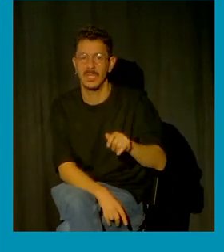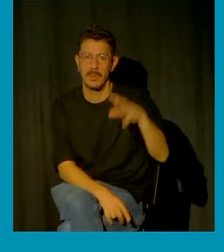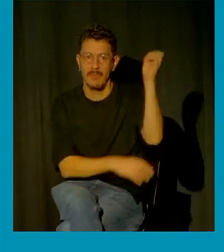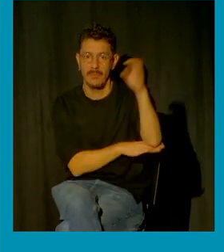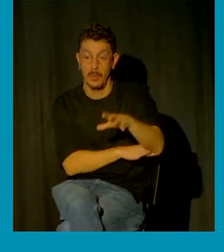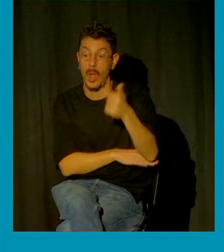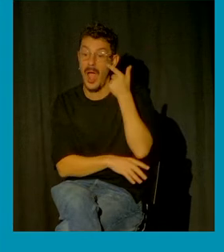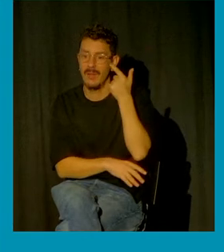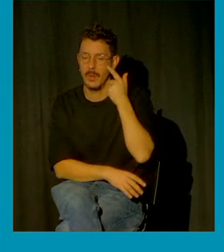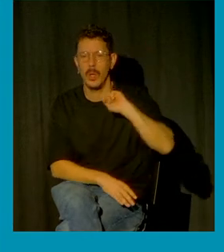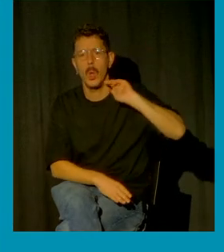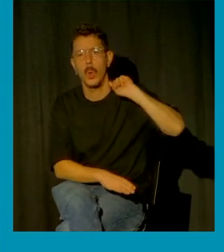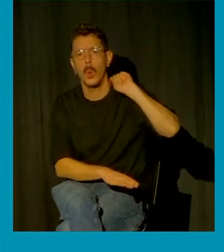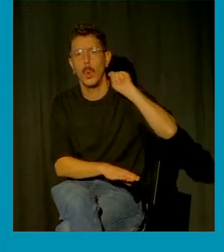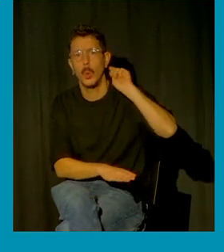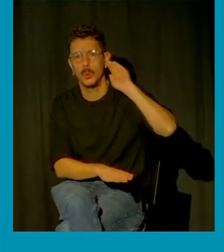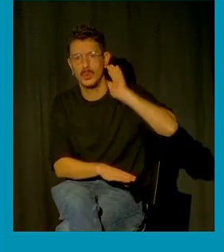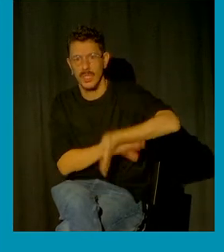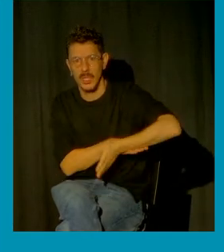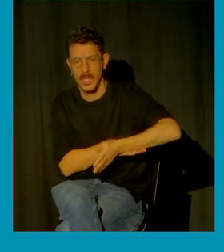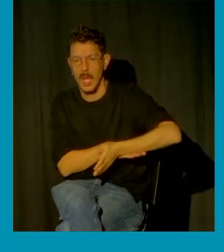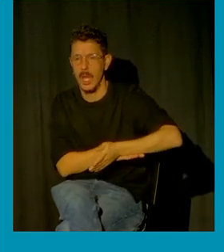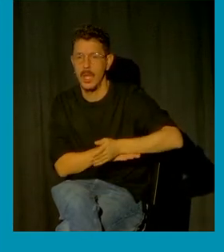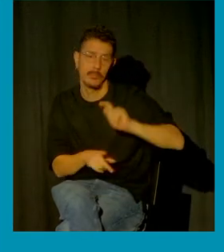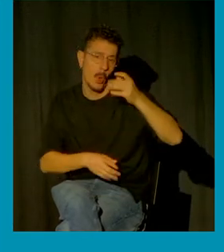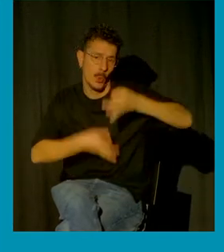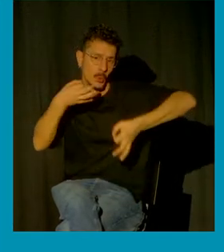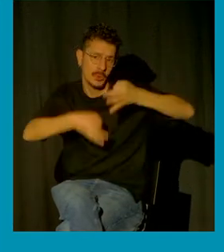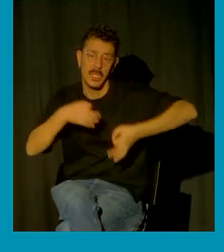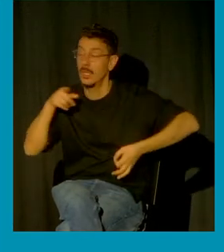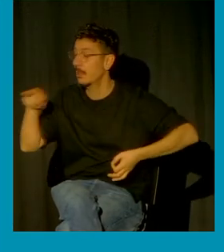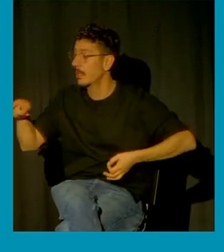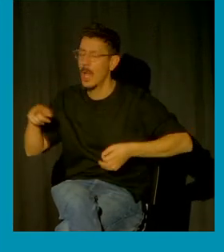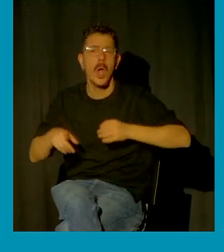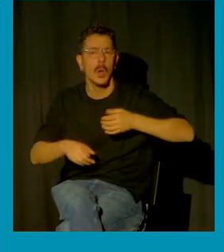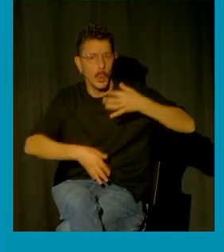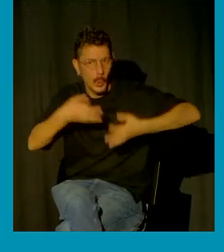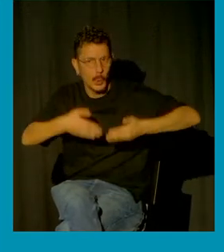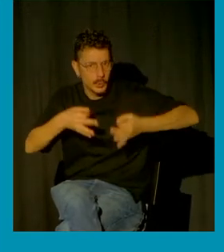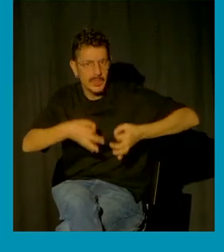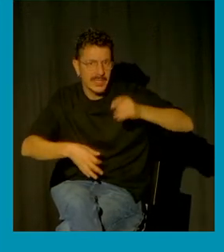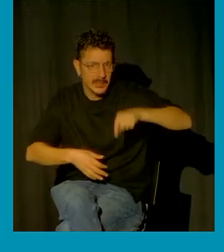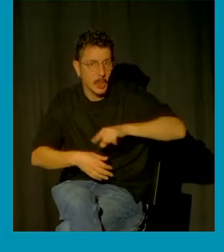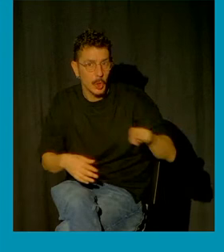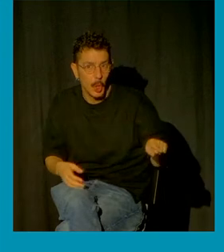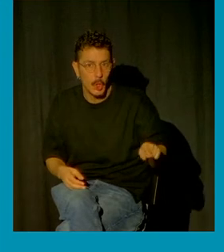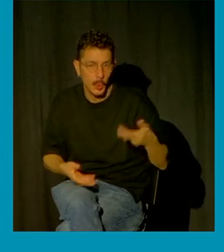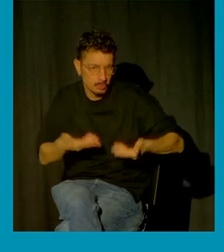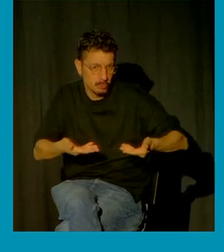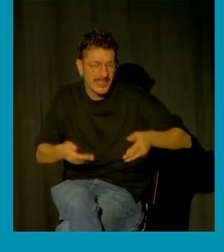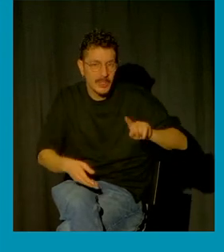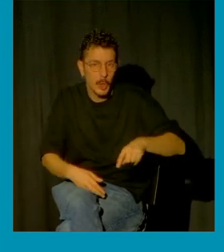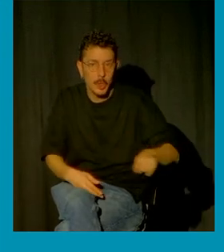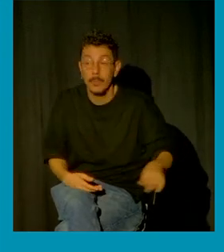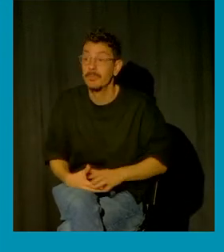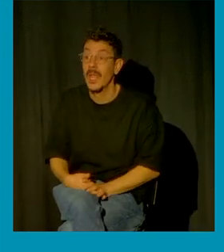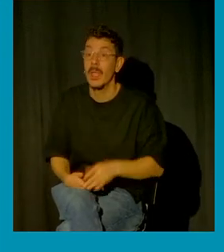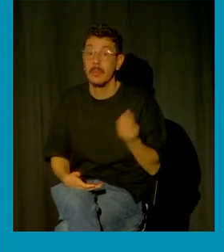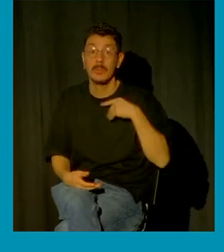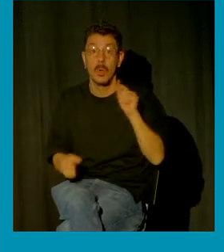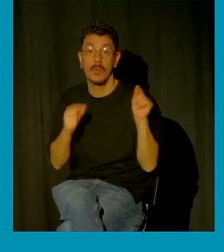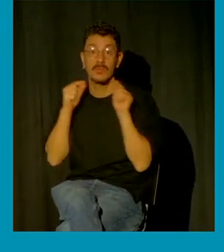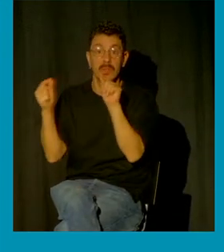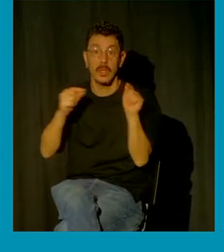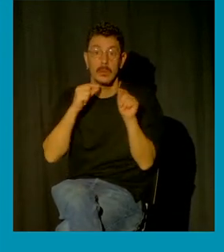realment sent justa imparcial i si les dones teníem accés a la justícia però aquest debat es va quedar